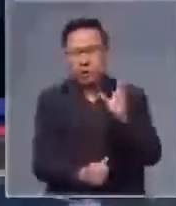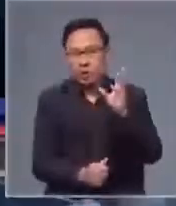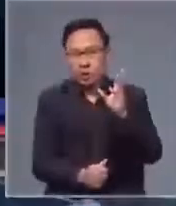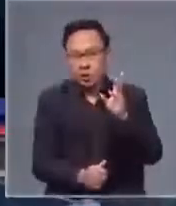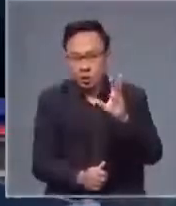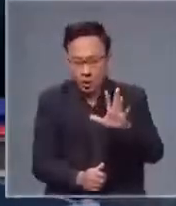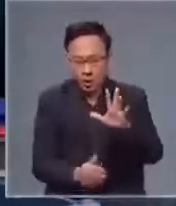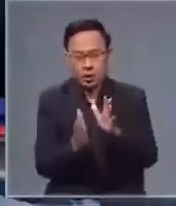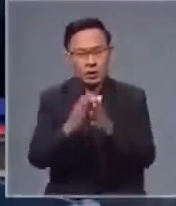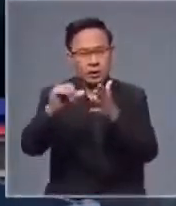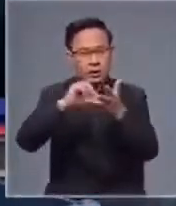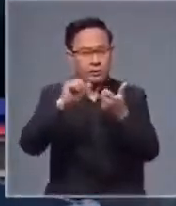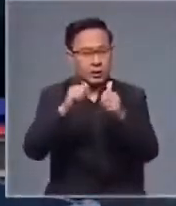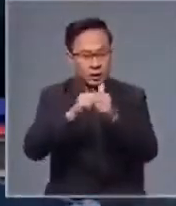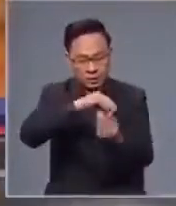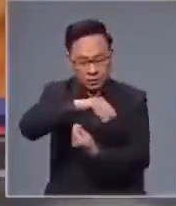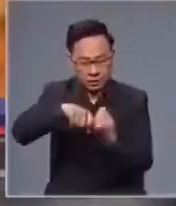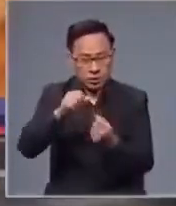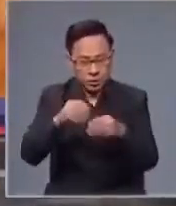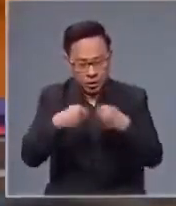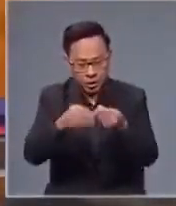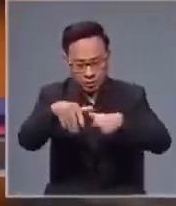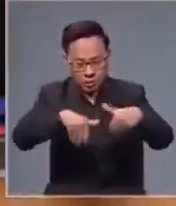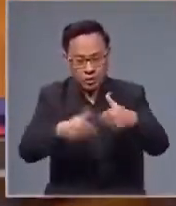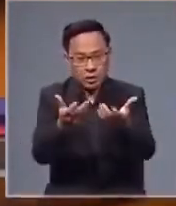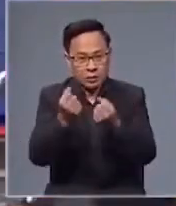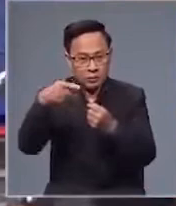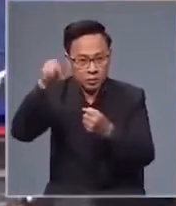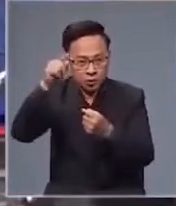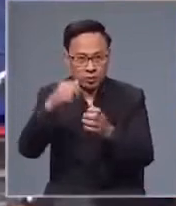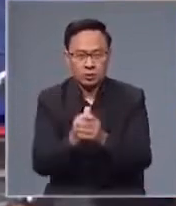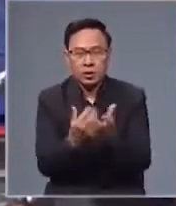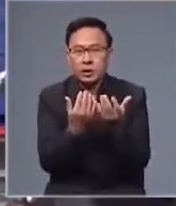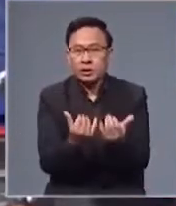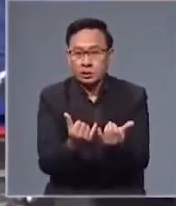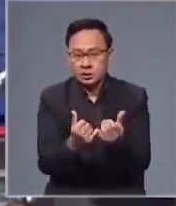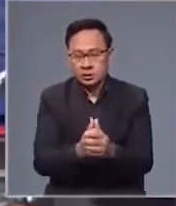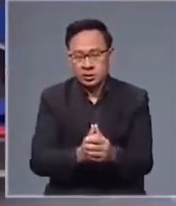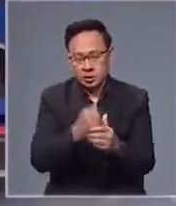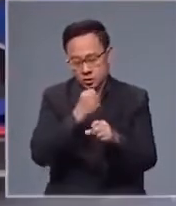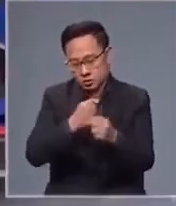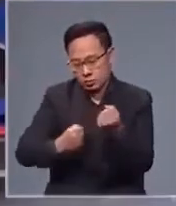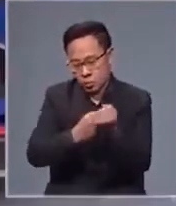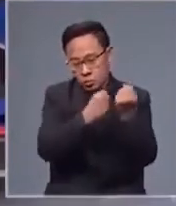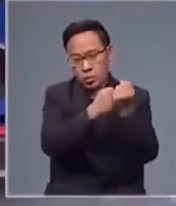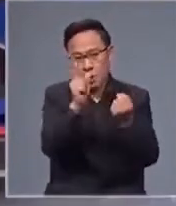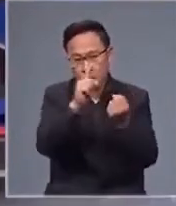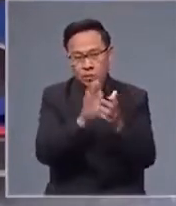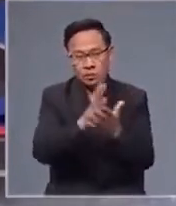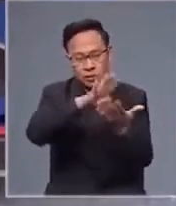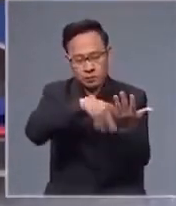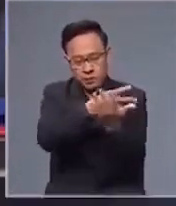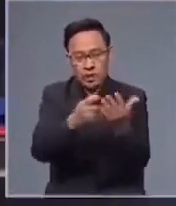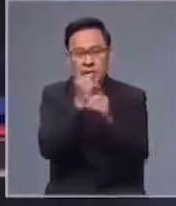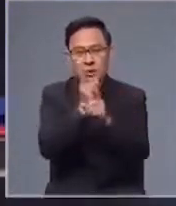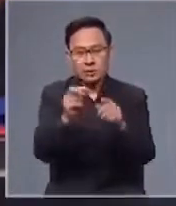กิจโดยมุ่งเน้นประโยชน์แก่ประชาชนเป็นหลักทั้งนี้การขับเคลื่อนจะต้องอยู่ในกรอบของระเบียบและ